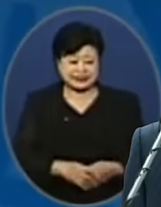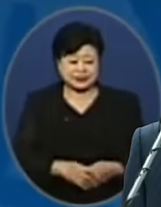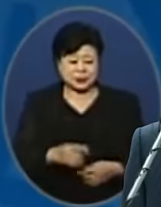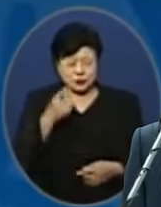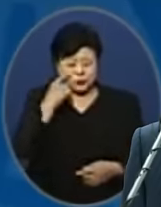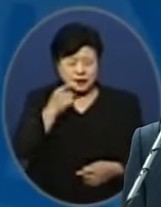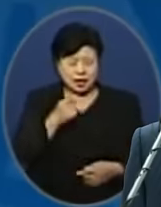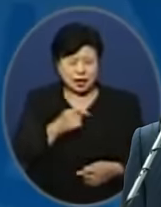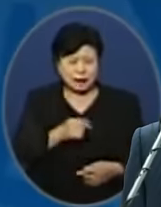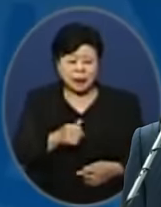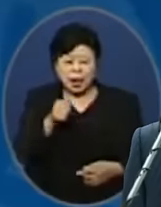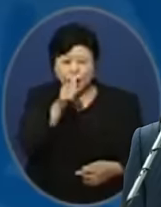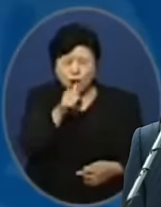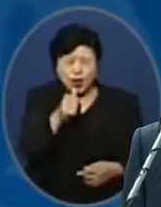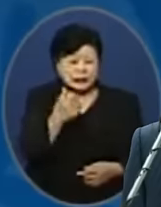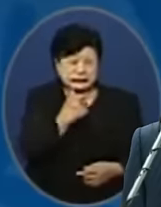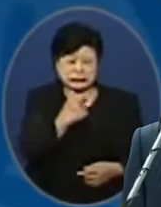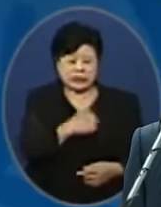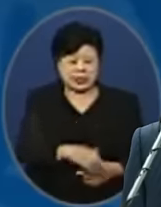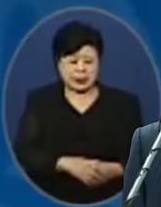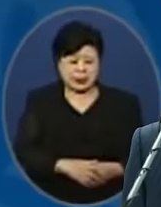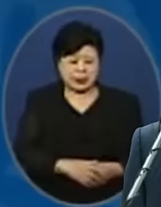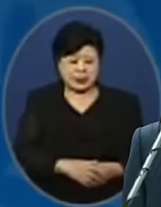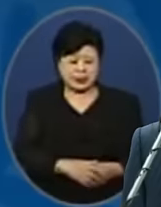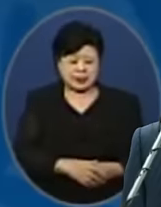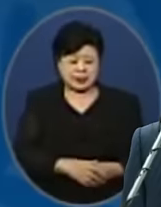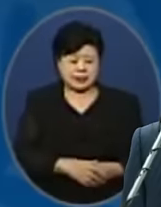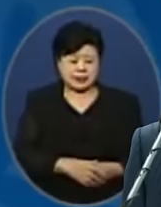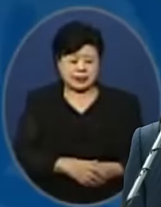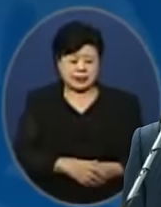눈앞에 고양이가 랑거리지 못하겠습니다. 고양이를 두려워했습니다.